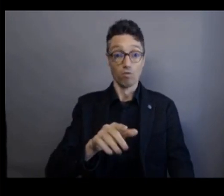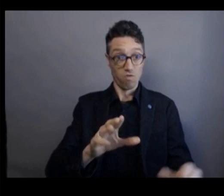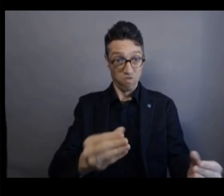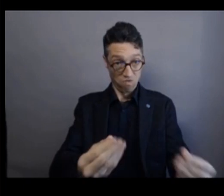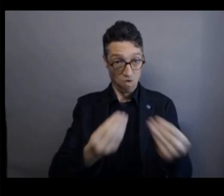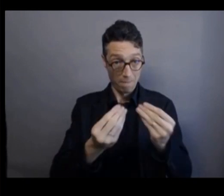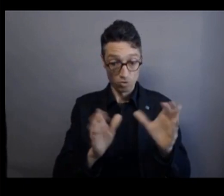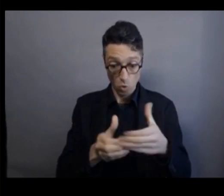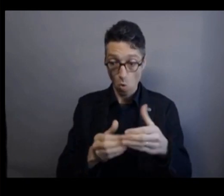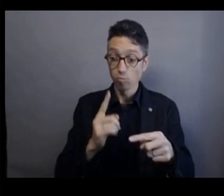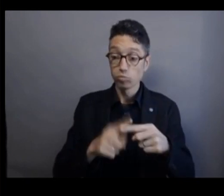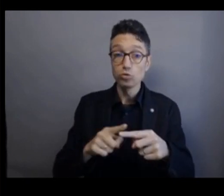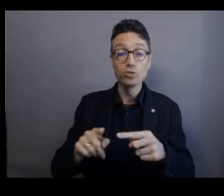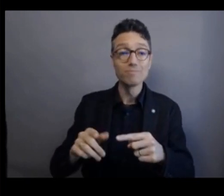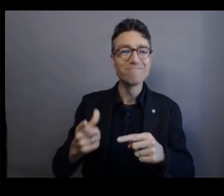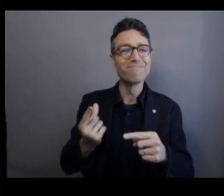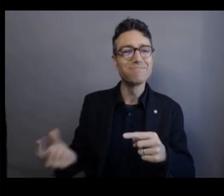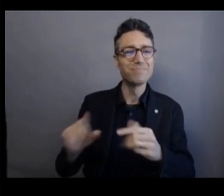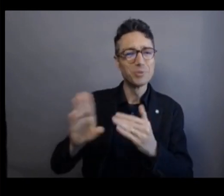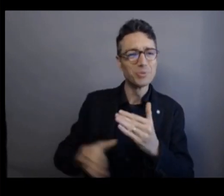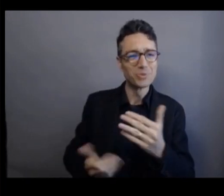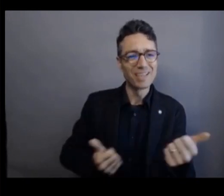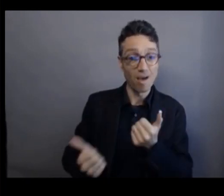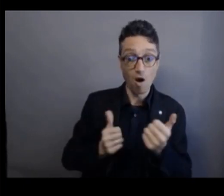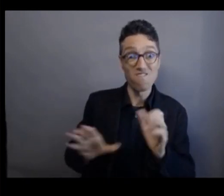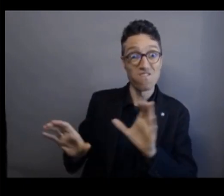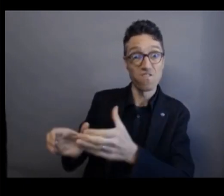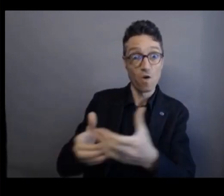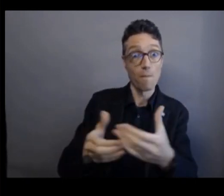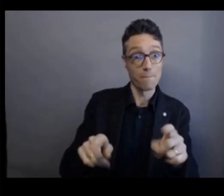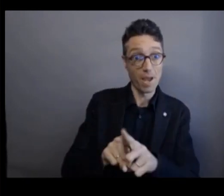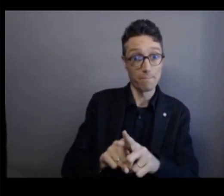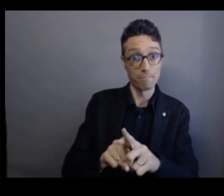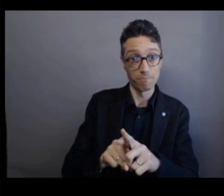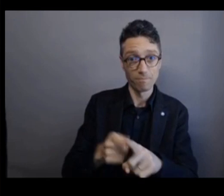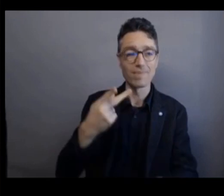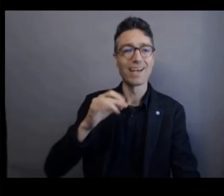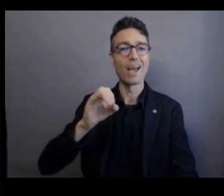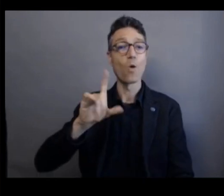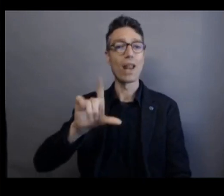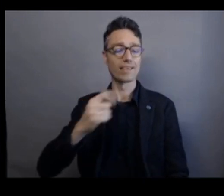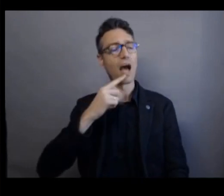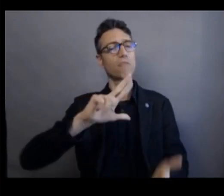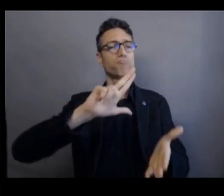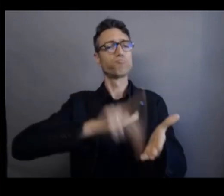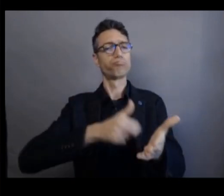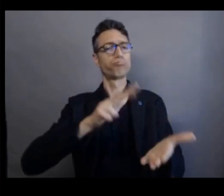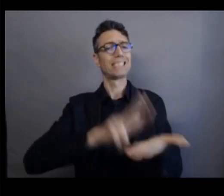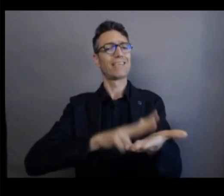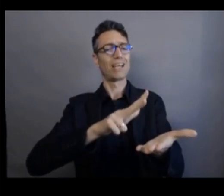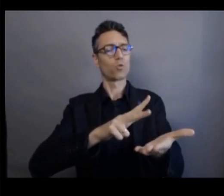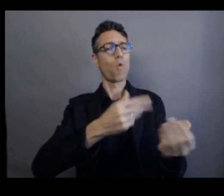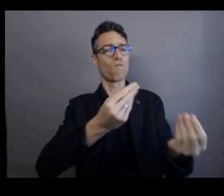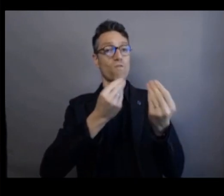Keolis va dire OK, on va sur cette certif, on embarque nos sous-traitants, ils n'ont pas le choix en fait. Et c'est vrai dans tous nos